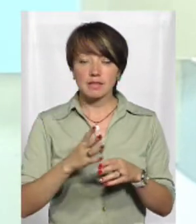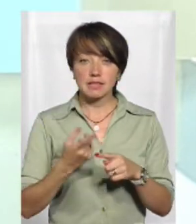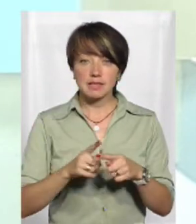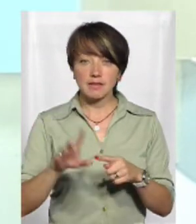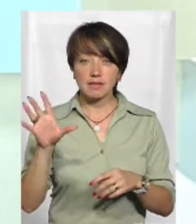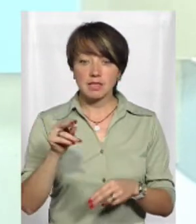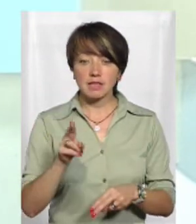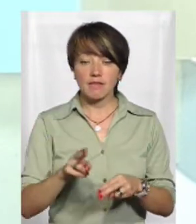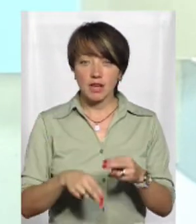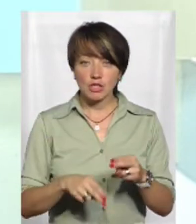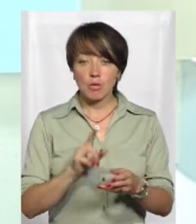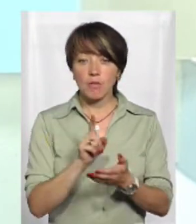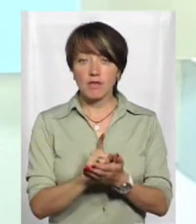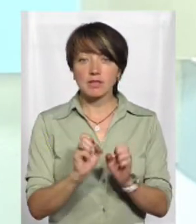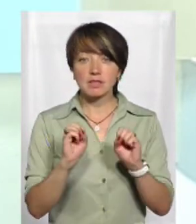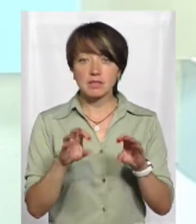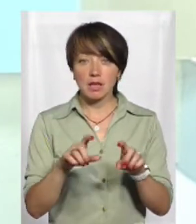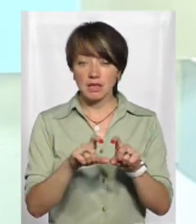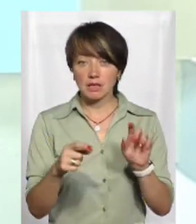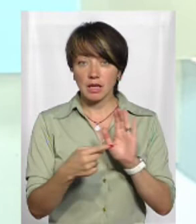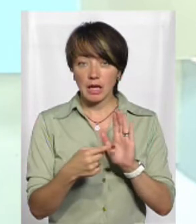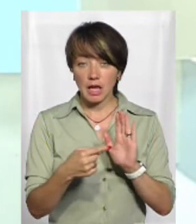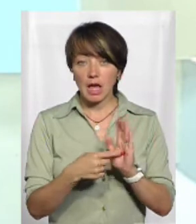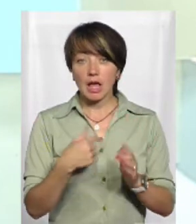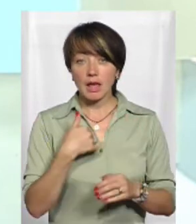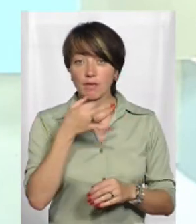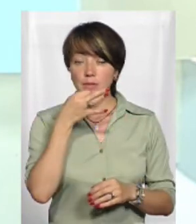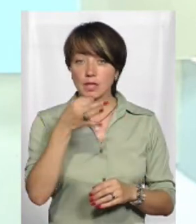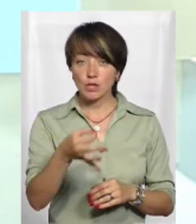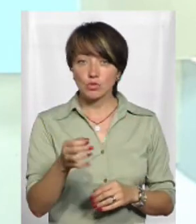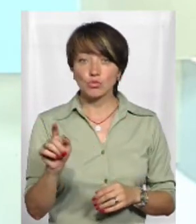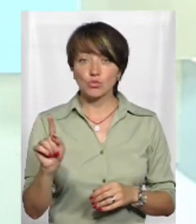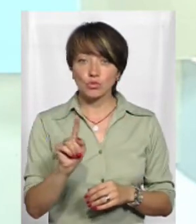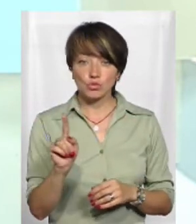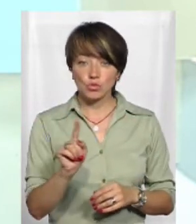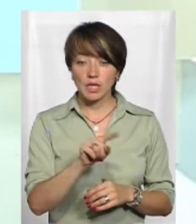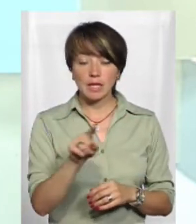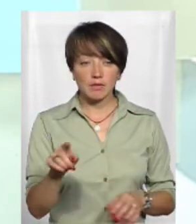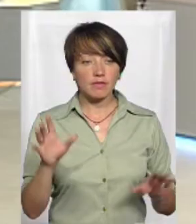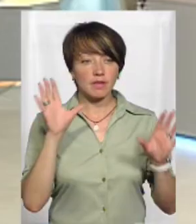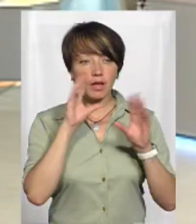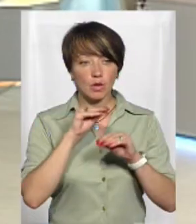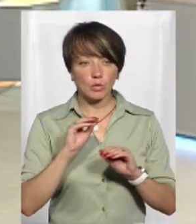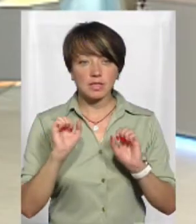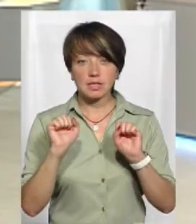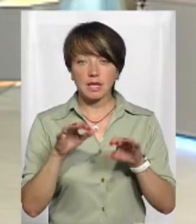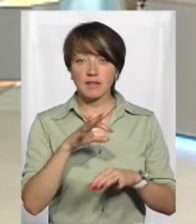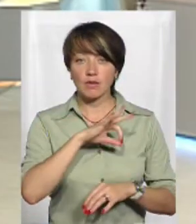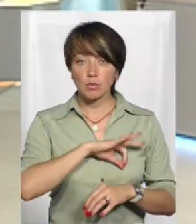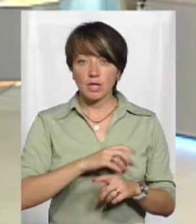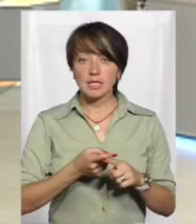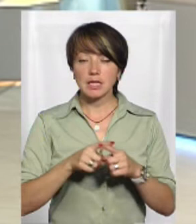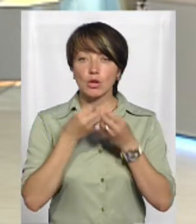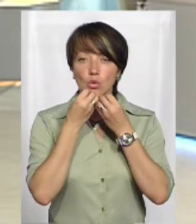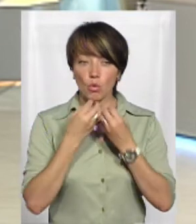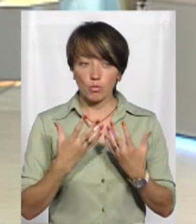завершитися і в якому стані цей об'єкт мав бути зданий. Але я вам скажу, що те, що їм все-таки вдалося здати його в експлуатацію, це